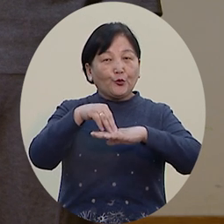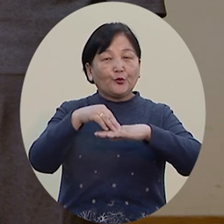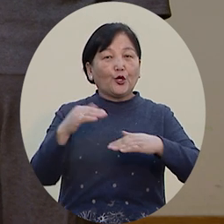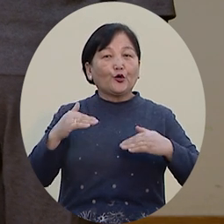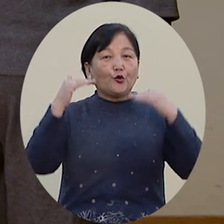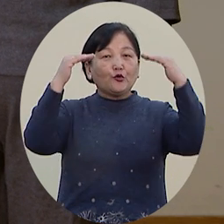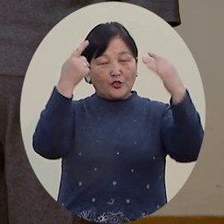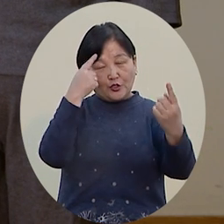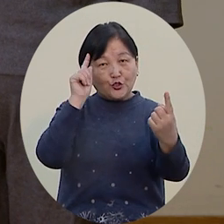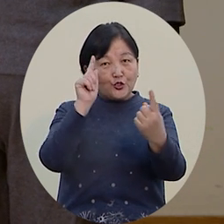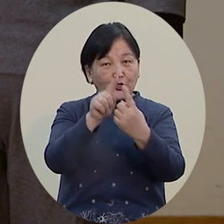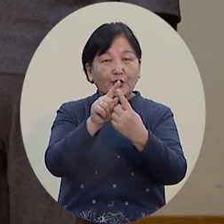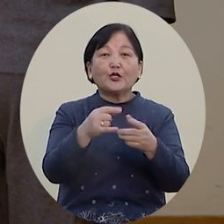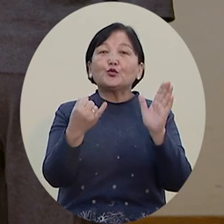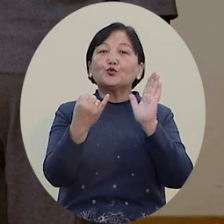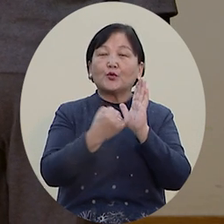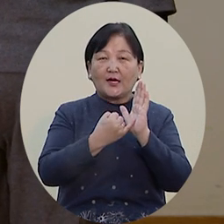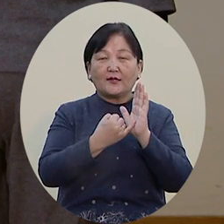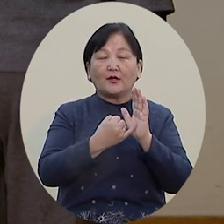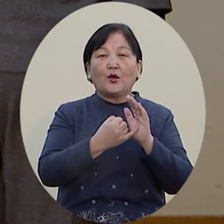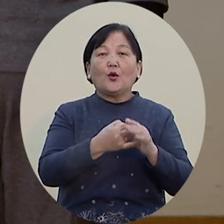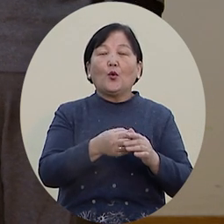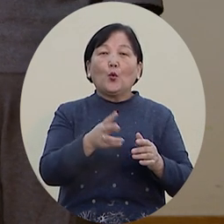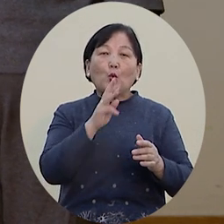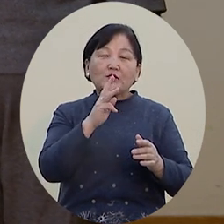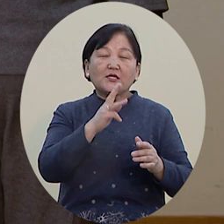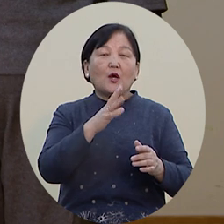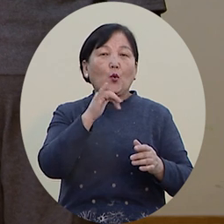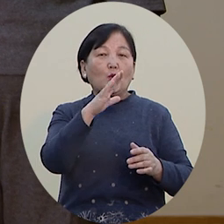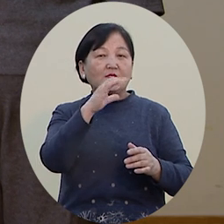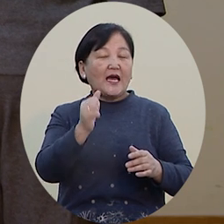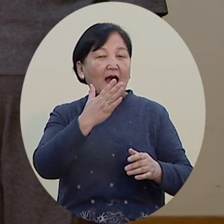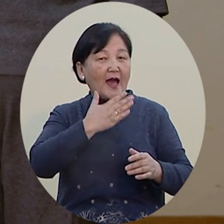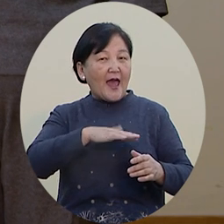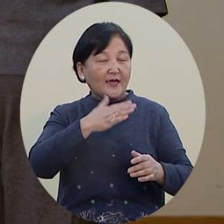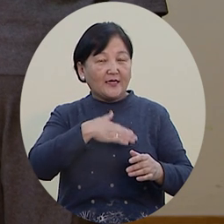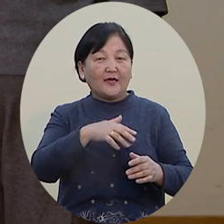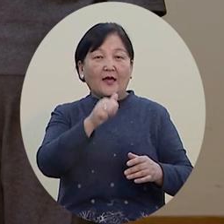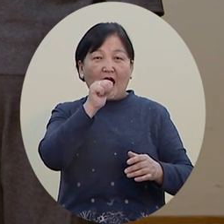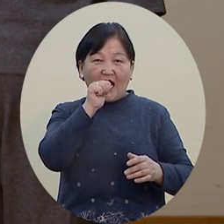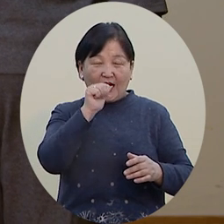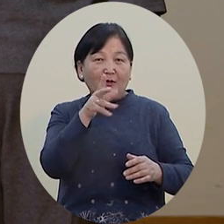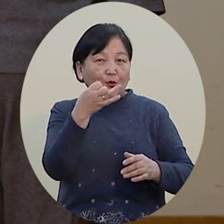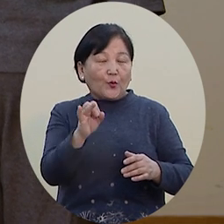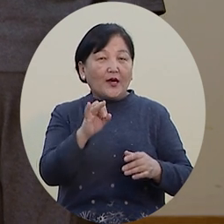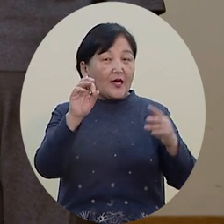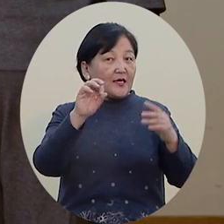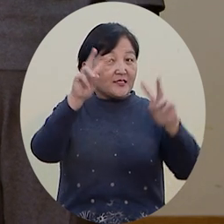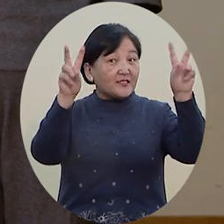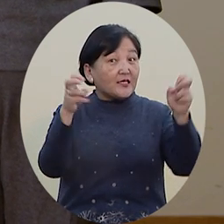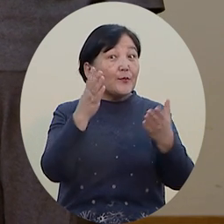тэгвэл доктортой хөгжлийн зорилтоос багш нь 6 дугаар зорилт буюу те усаа хайрлах, хэмнэх энэ зорилтыг бол энэ хүү хичээлдээ